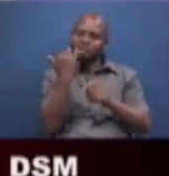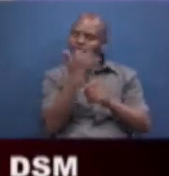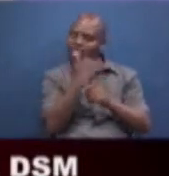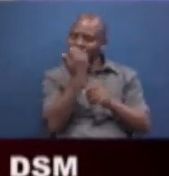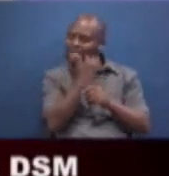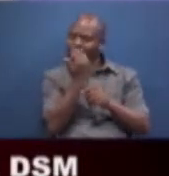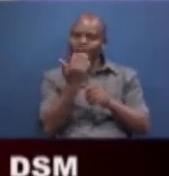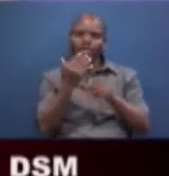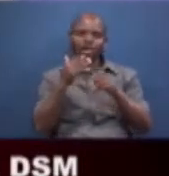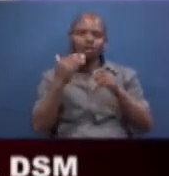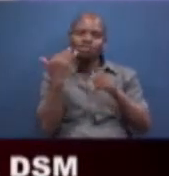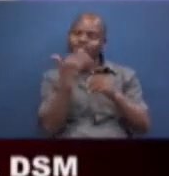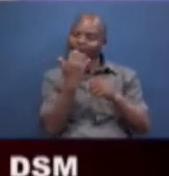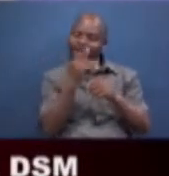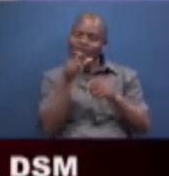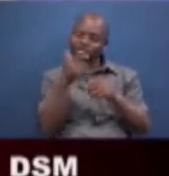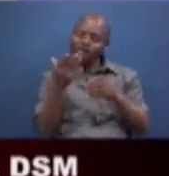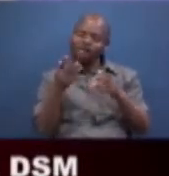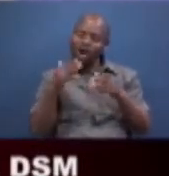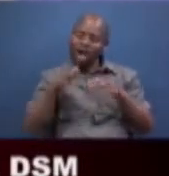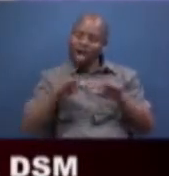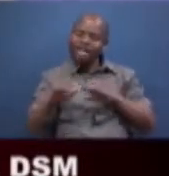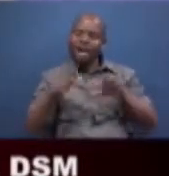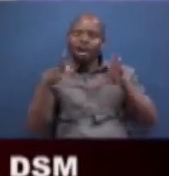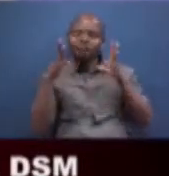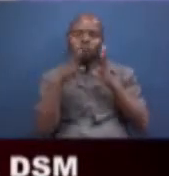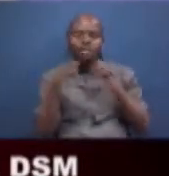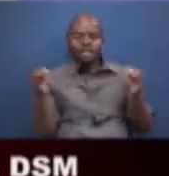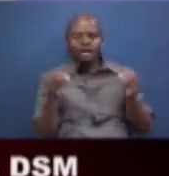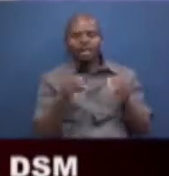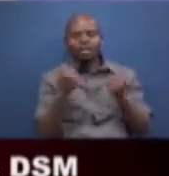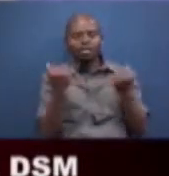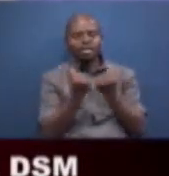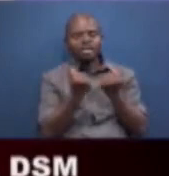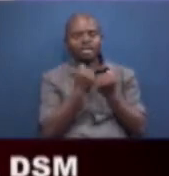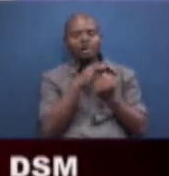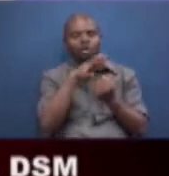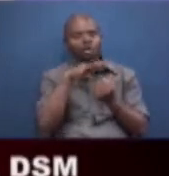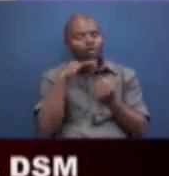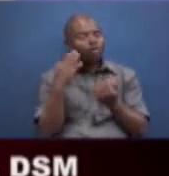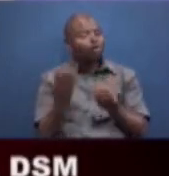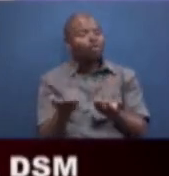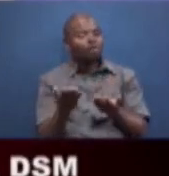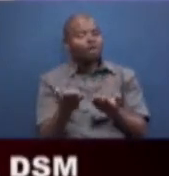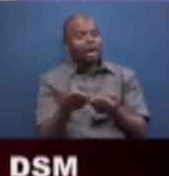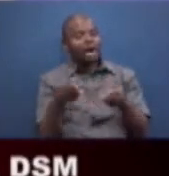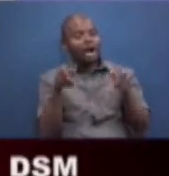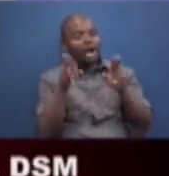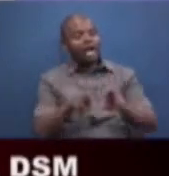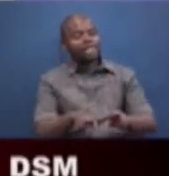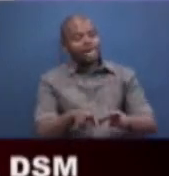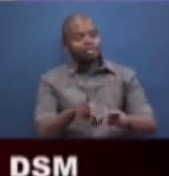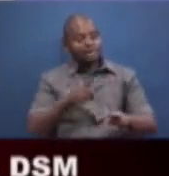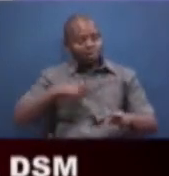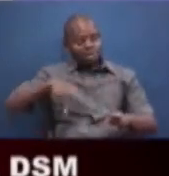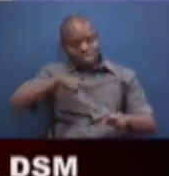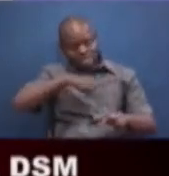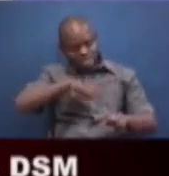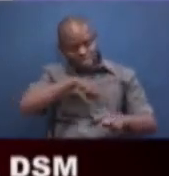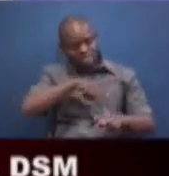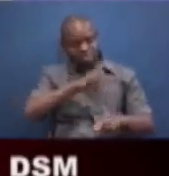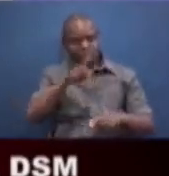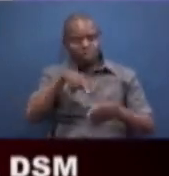wanaohangaika kupotosha, wanaotengeneza uongo na uzushi, adhabu itakuwa ya kwetu sisi